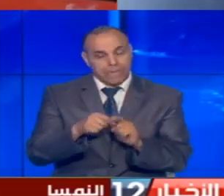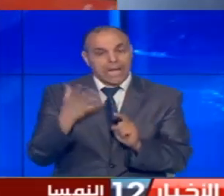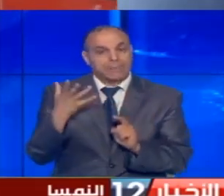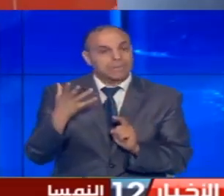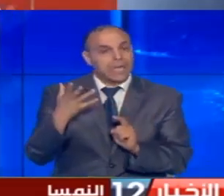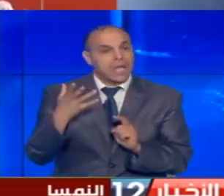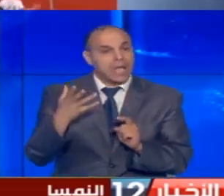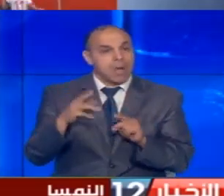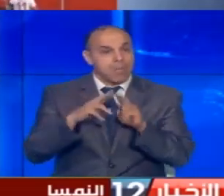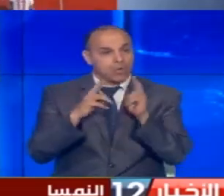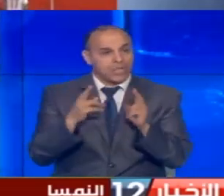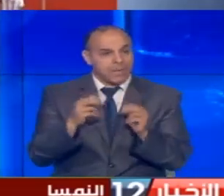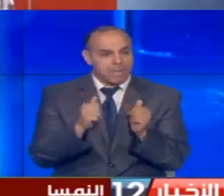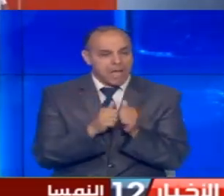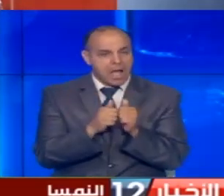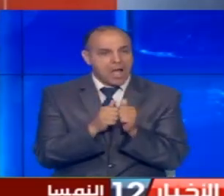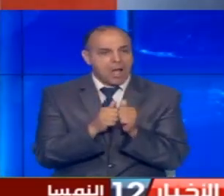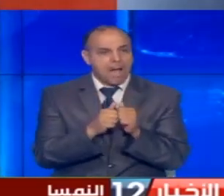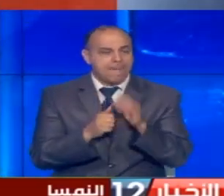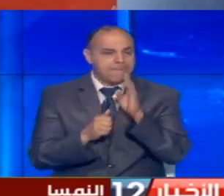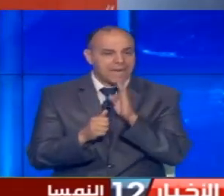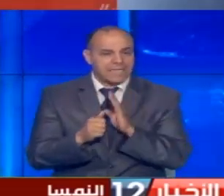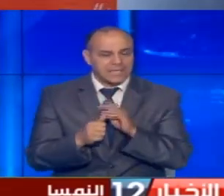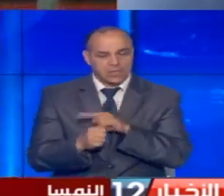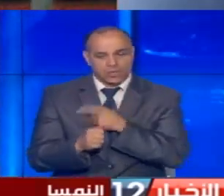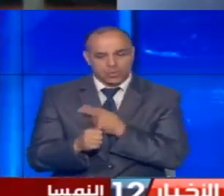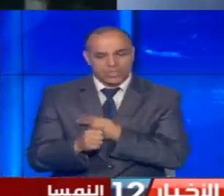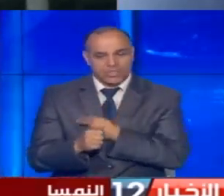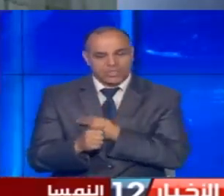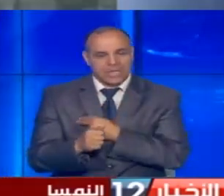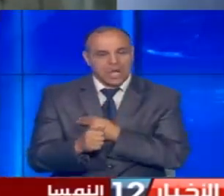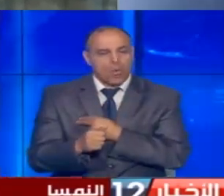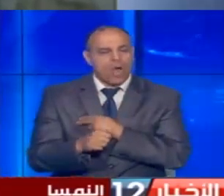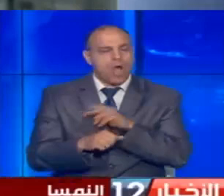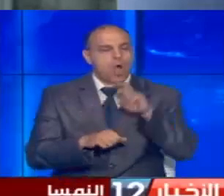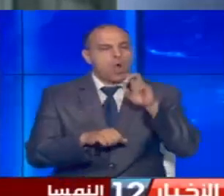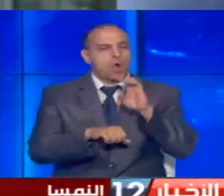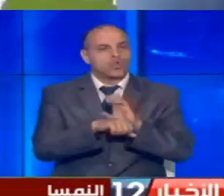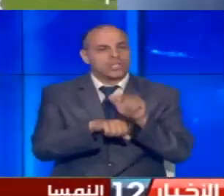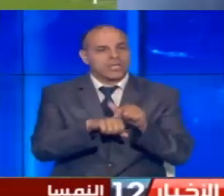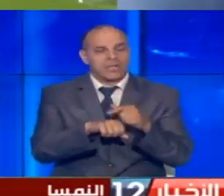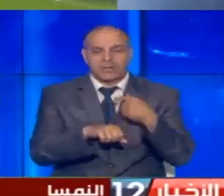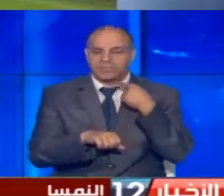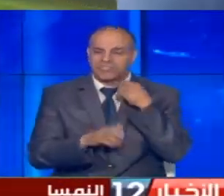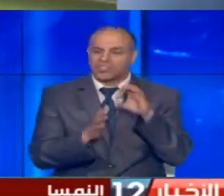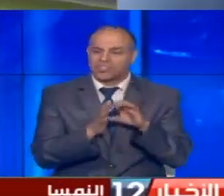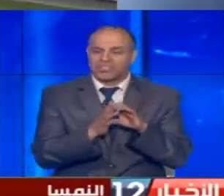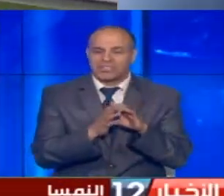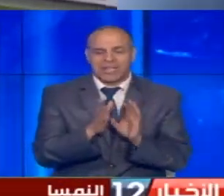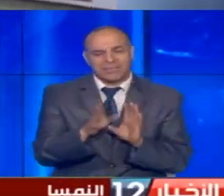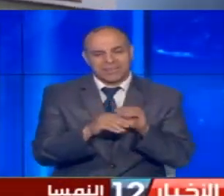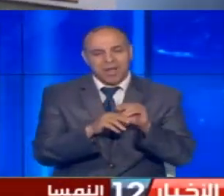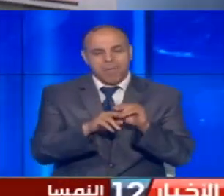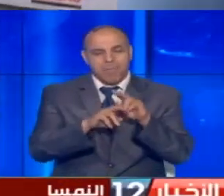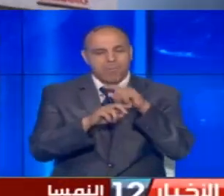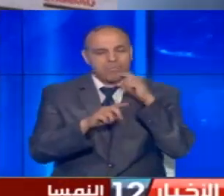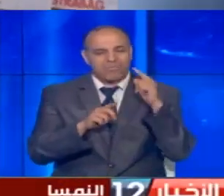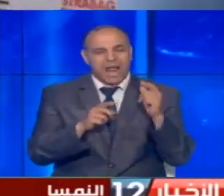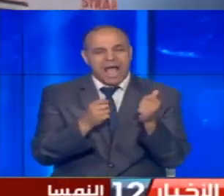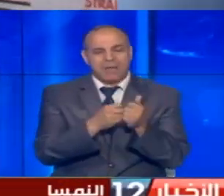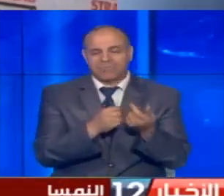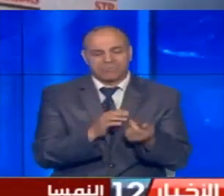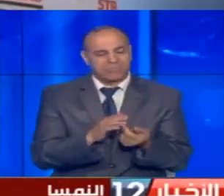الخامسة إلى جانب كل من البرازيل وسويسرا وكوستاريكا، فيما فشلت الشيلي في التأهل إلى